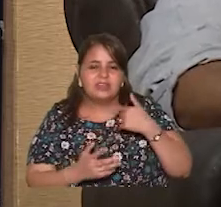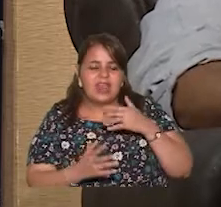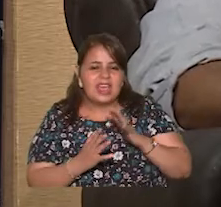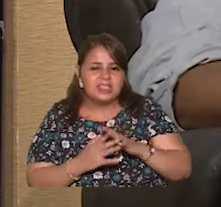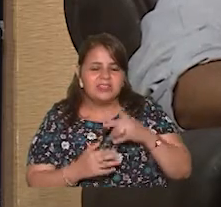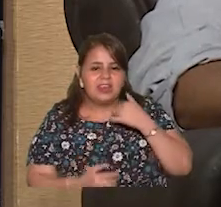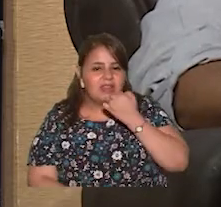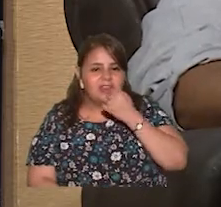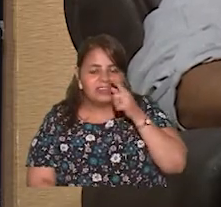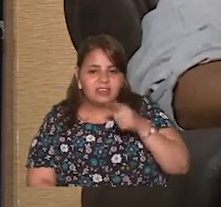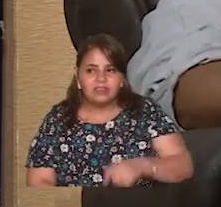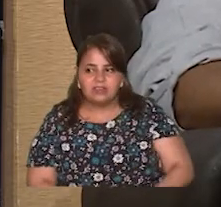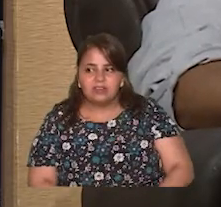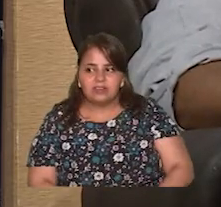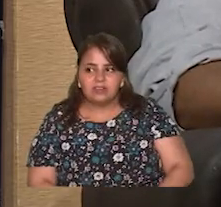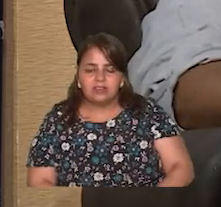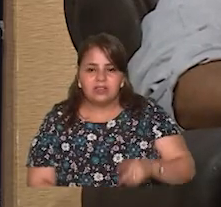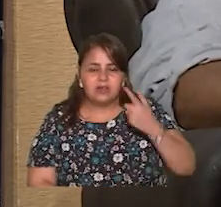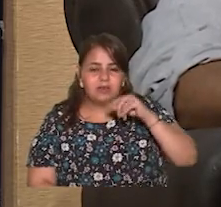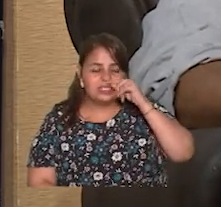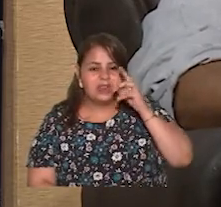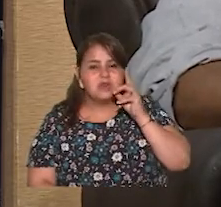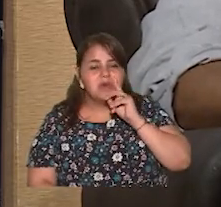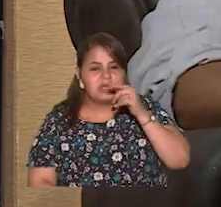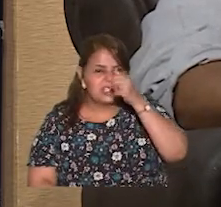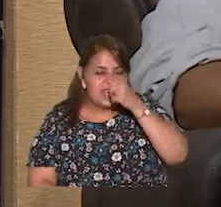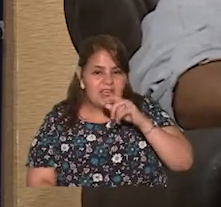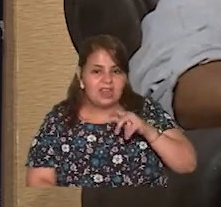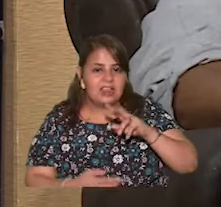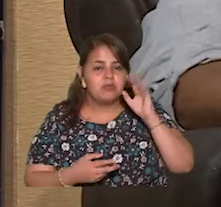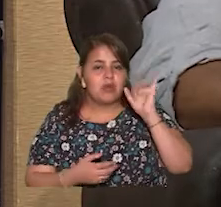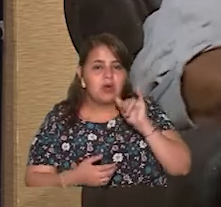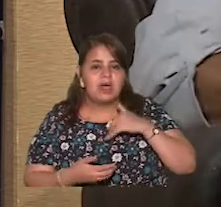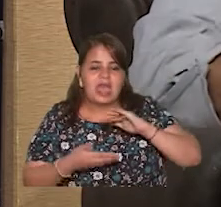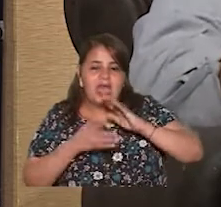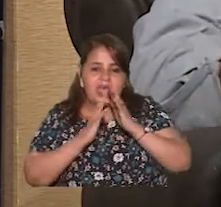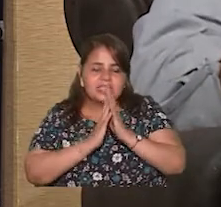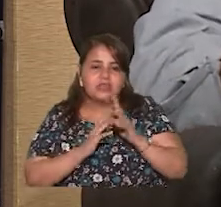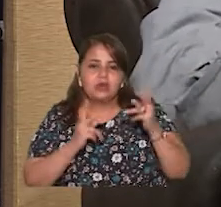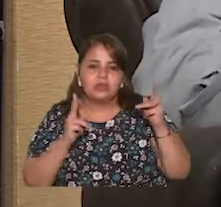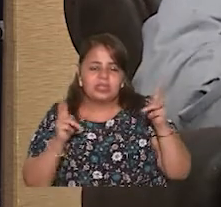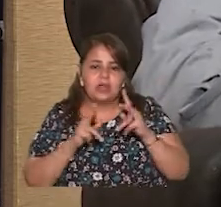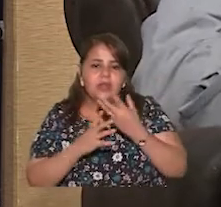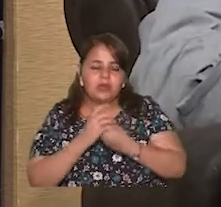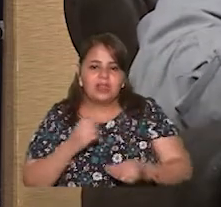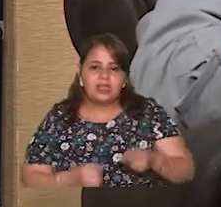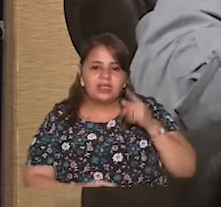كذا، ما تضايقيش مني. زي ما ضايقتها قدام الاولاد واهنتها، لازم اعتذر لها قدام الاولاد. هي دي العلاقه الصحيه.